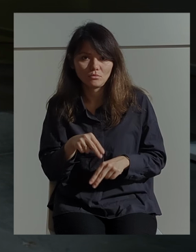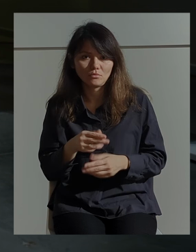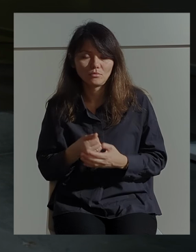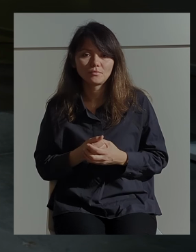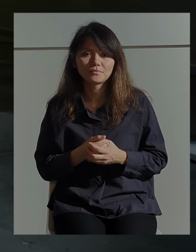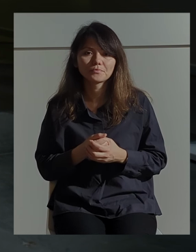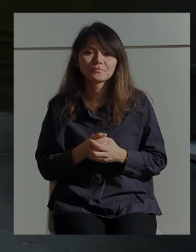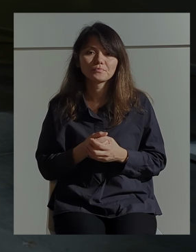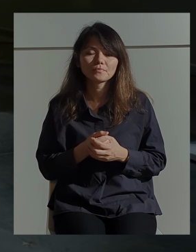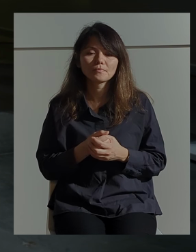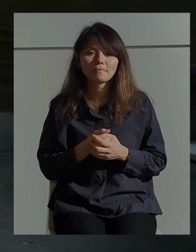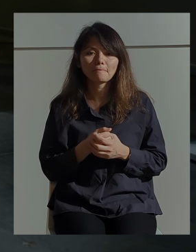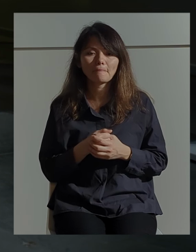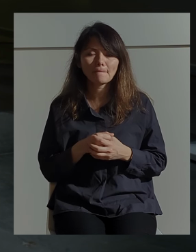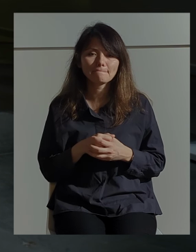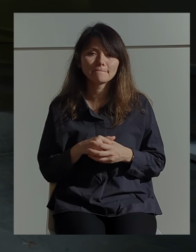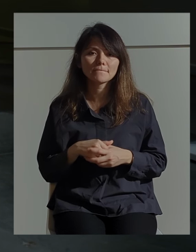как